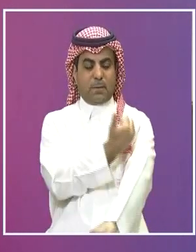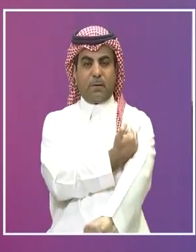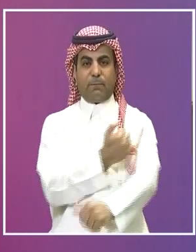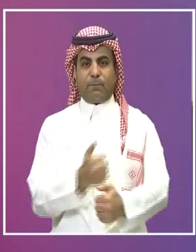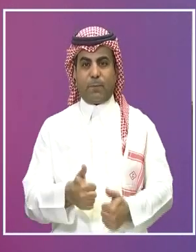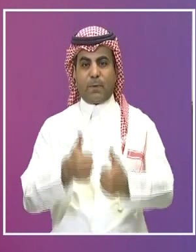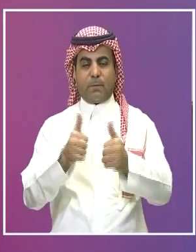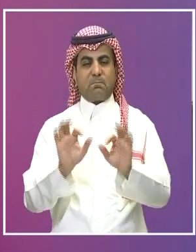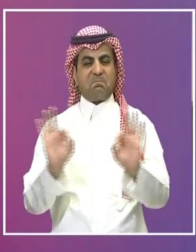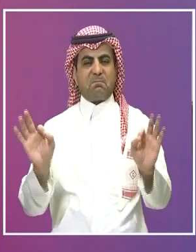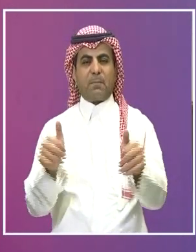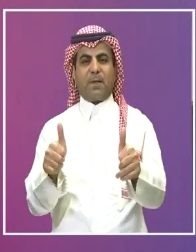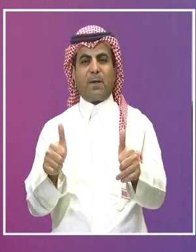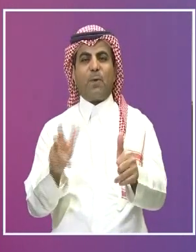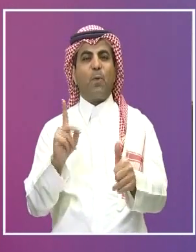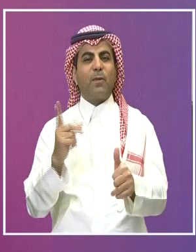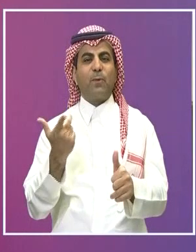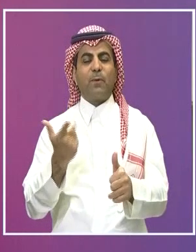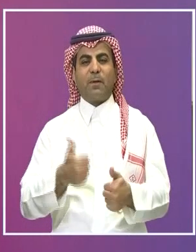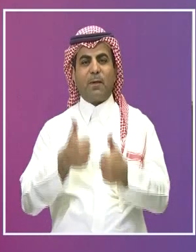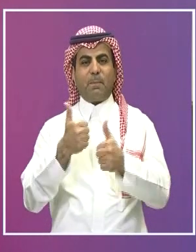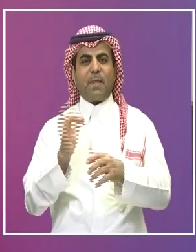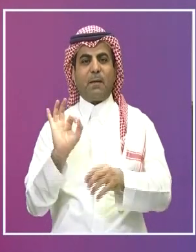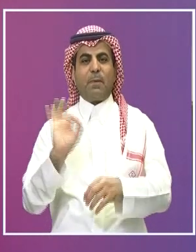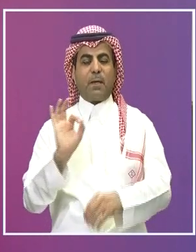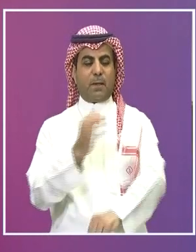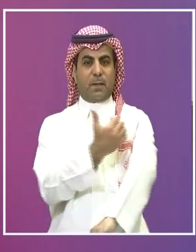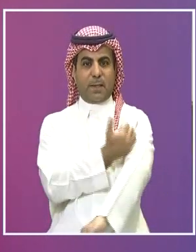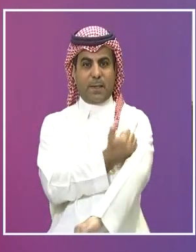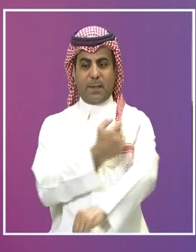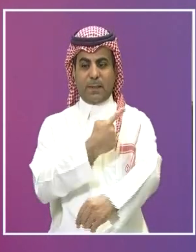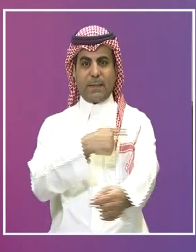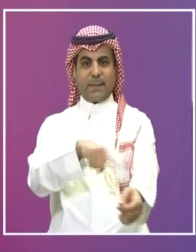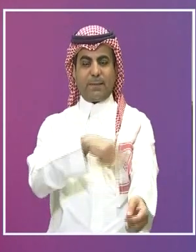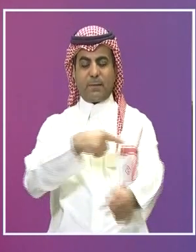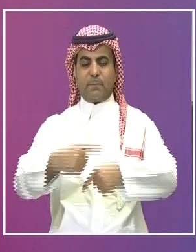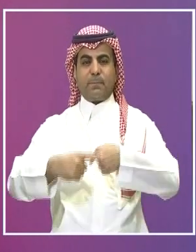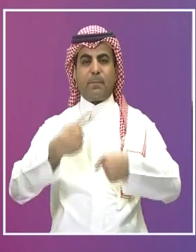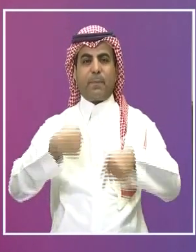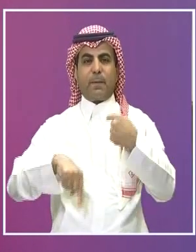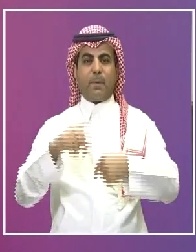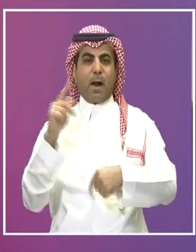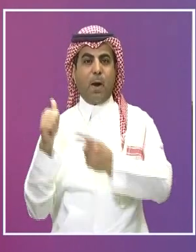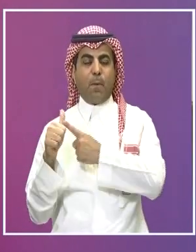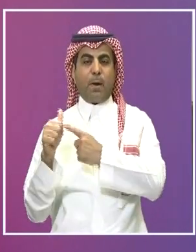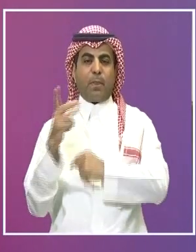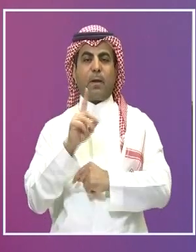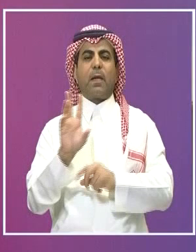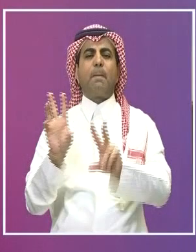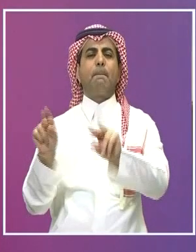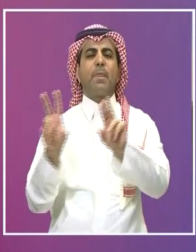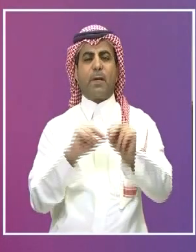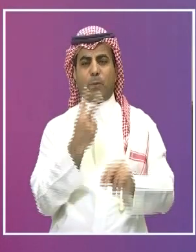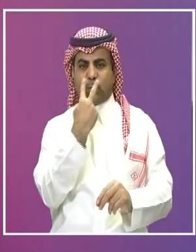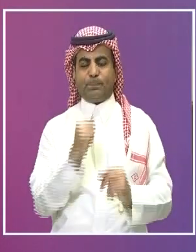بحمد الله، وكذلك فعالة أي تحدث التنشيط المنشود والمطلوب من تلقي الجرعة الثانية. بمعنى لو شخص